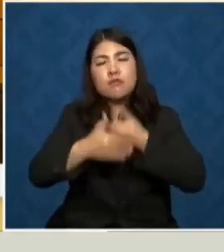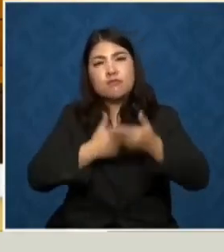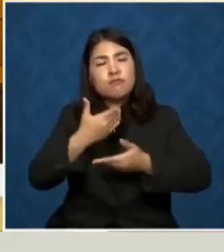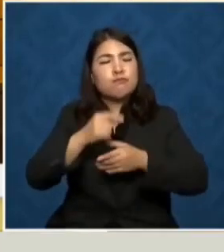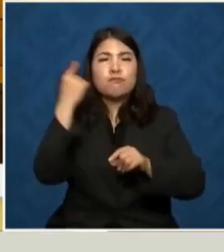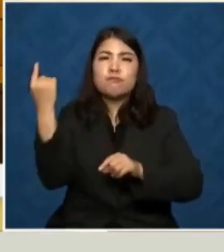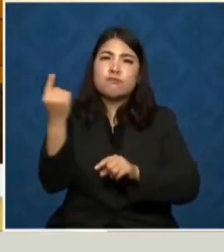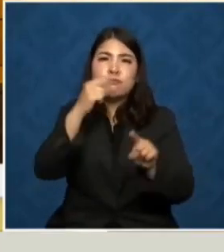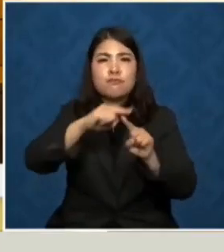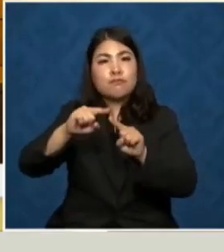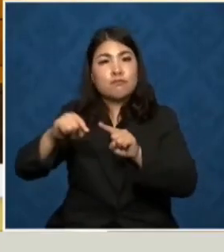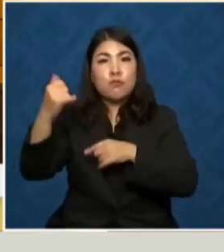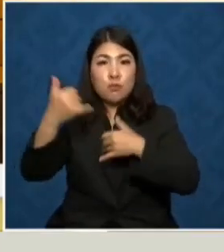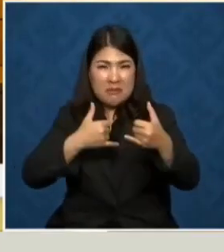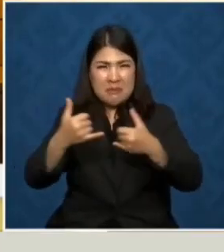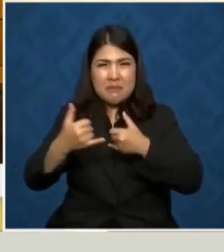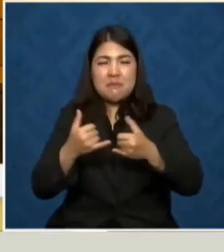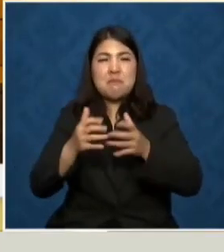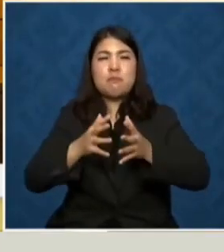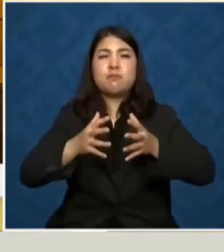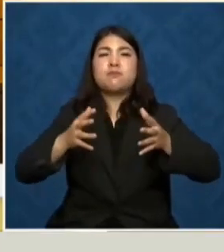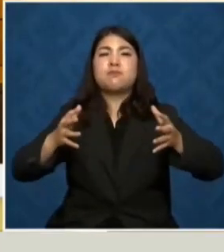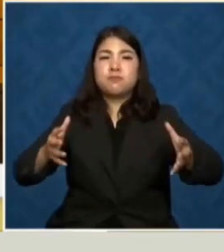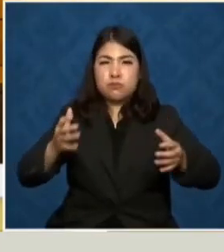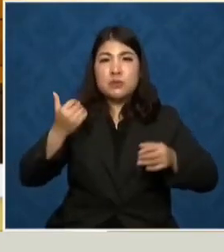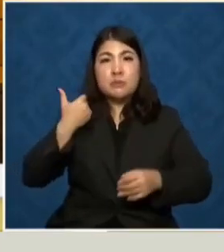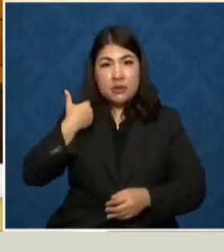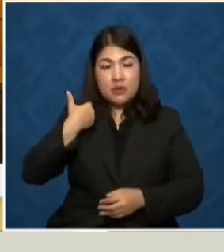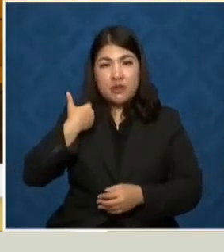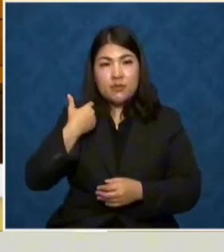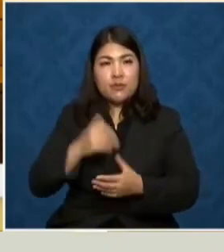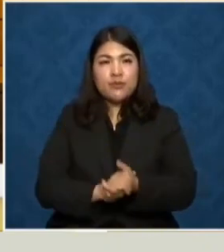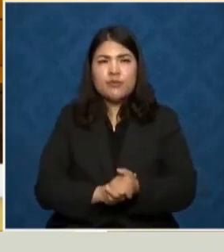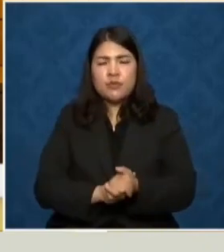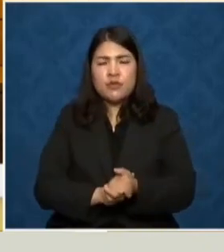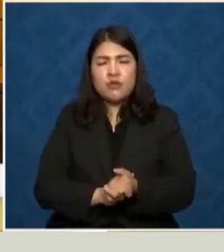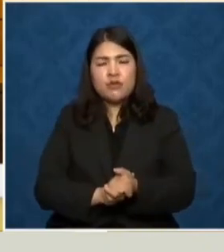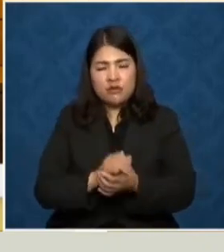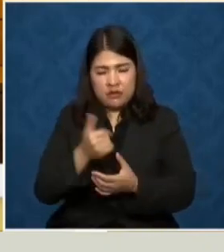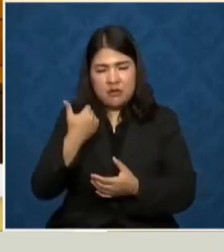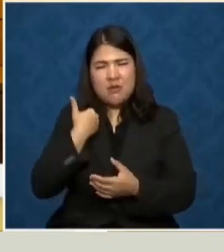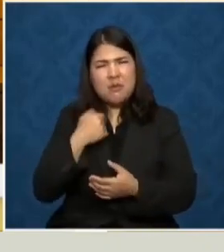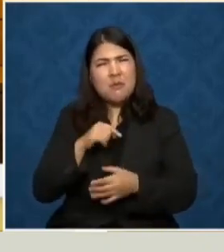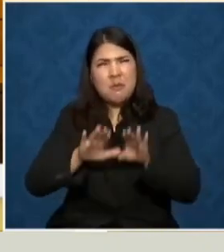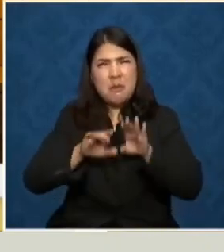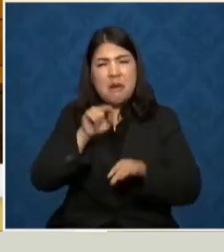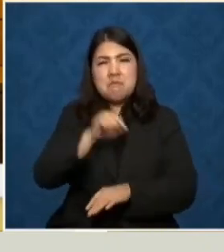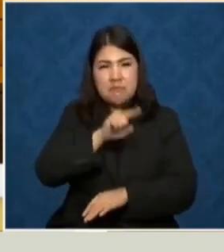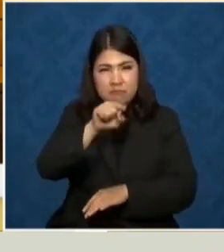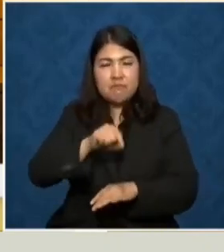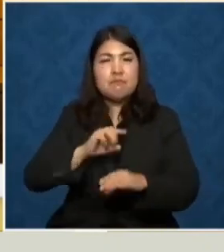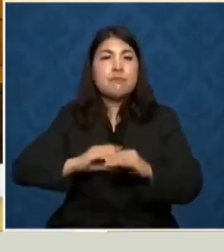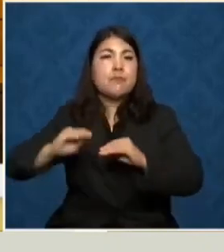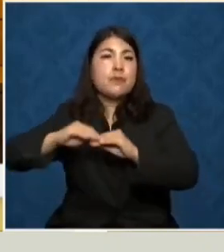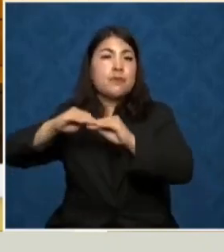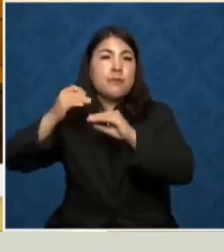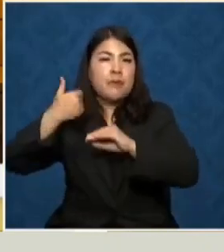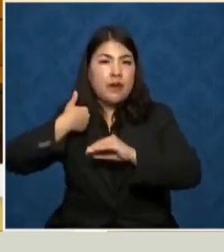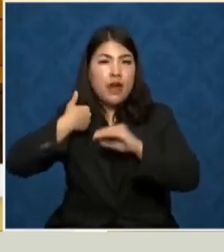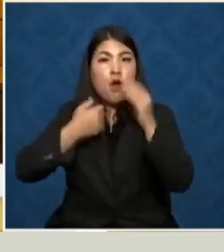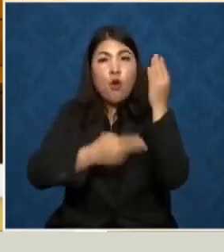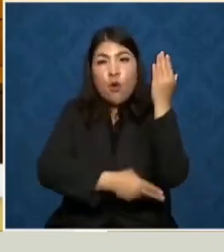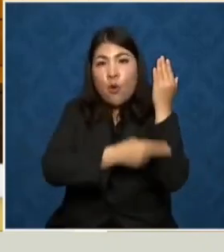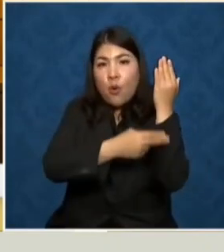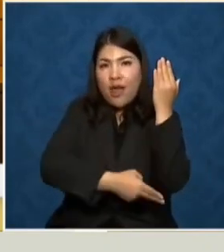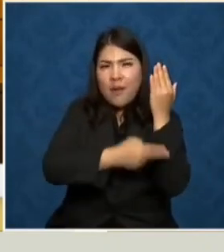ให้จำนวนท่องเที่ยวเพิ่มขึ้นมากขึ้นนะครับอย่างเยอะมากในแง่ของเปอร์เซ็นต์ที่มันสูงขึ้นมานะครับโรงแรมก็มีการเข้